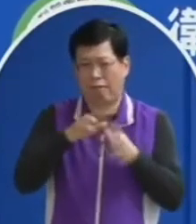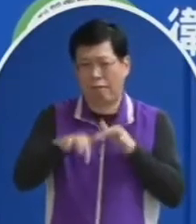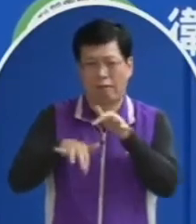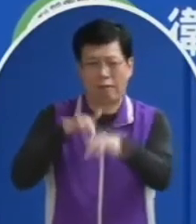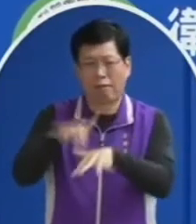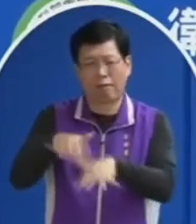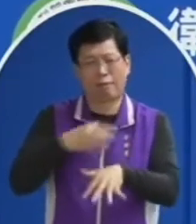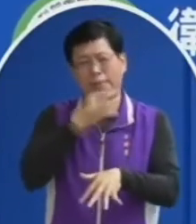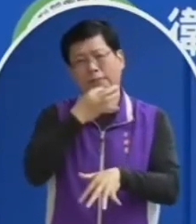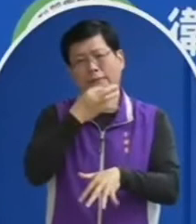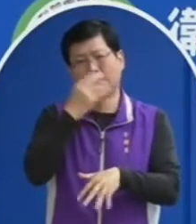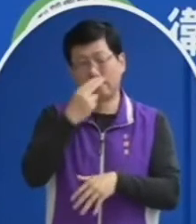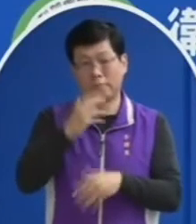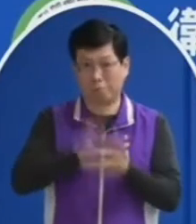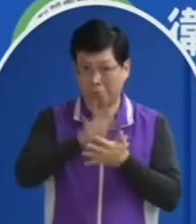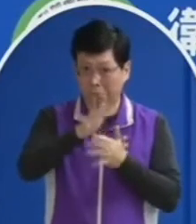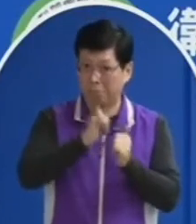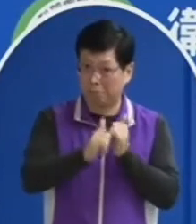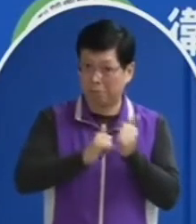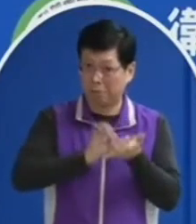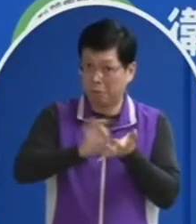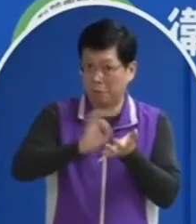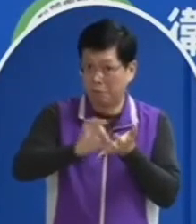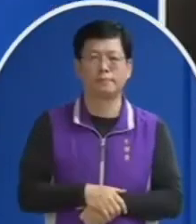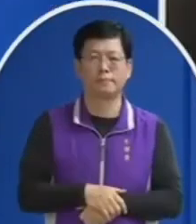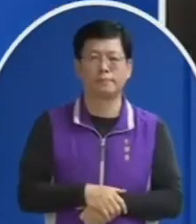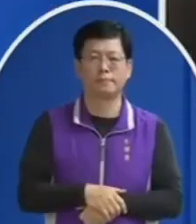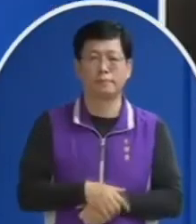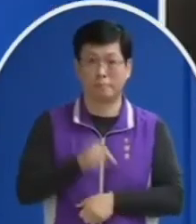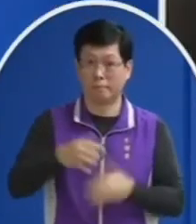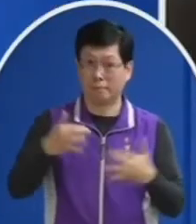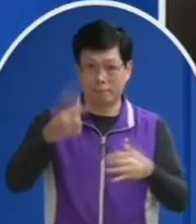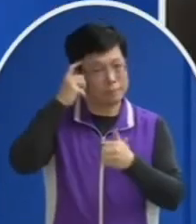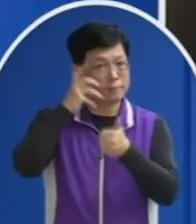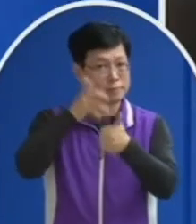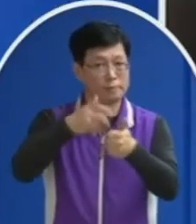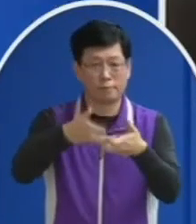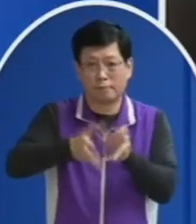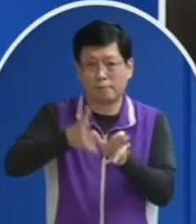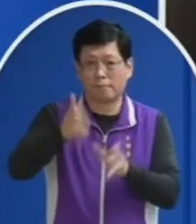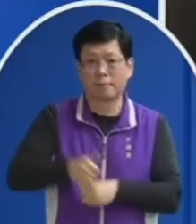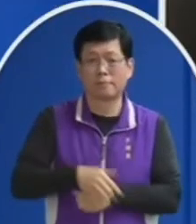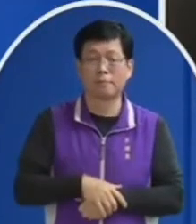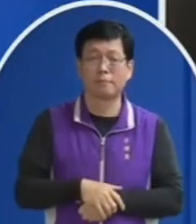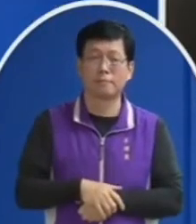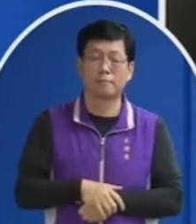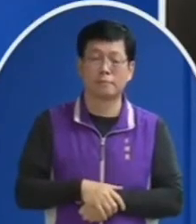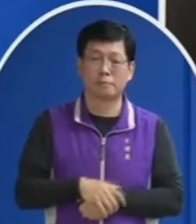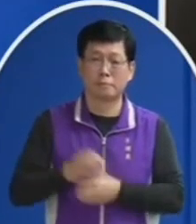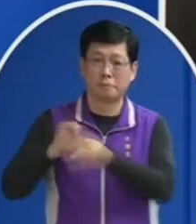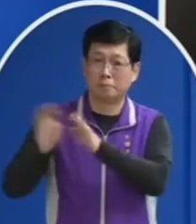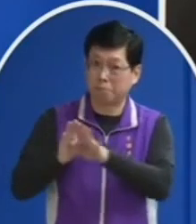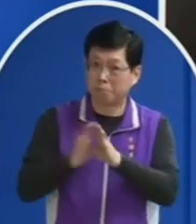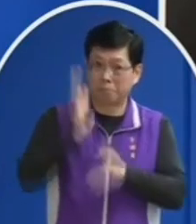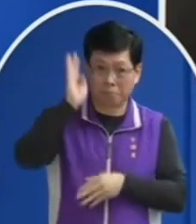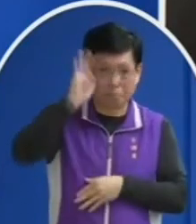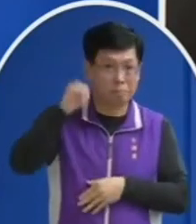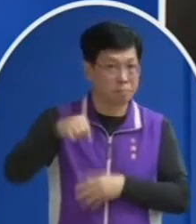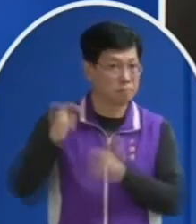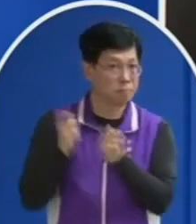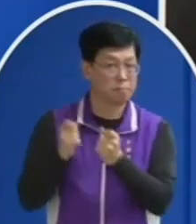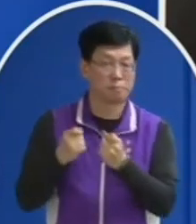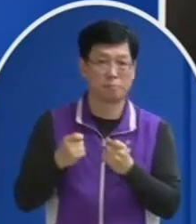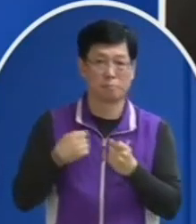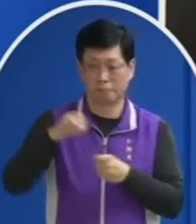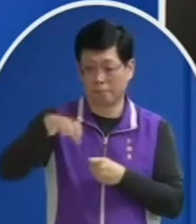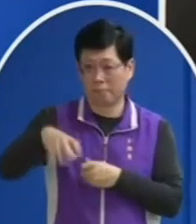险，那未来社会代价可能又更大。这个问 题想请教机关署组长杨进辉指出，连假前就宣布要保